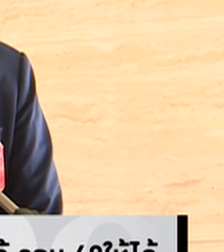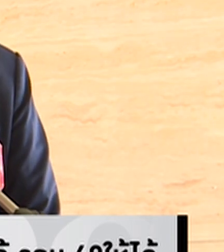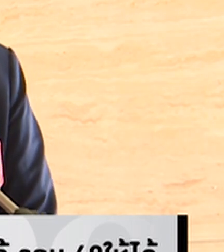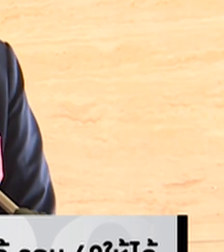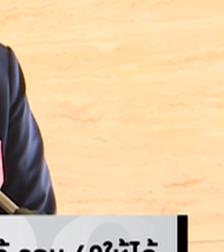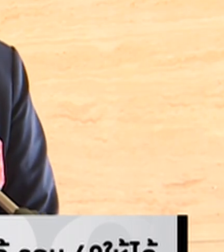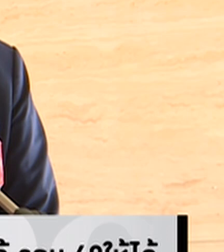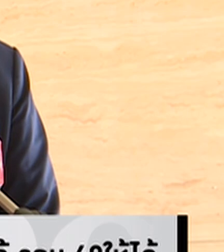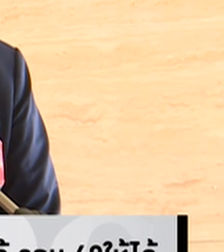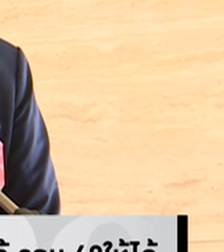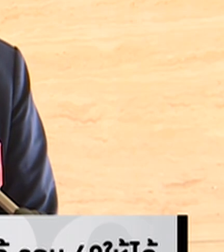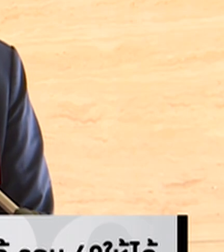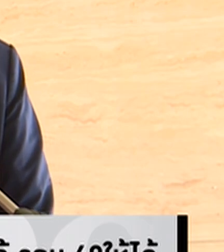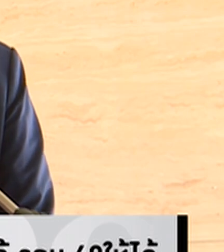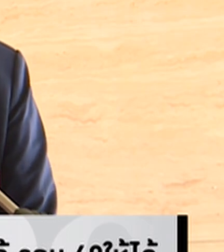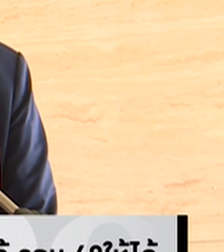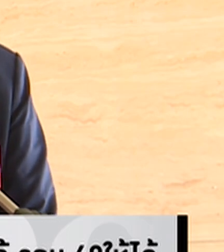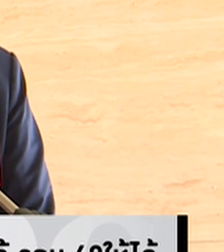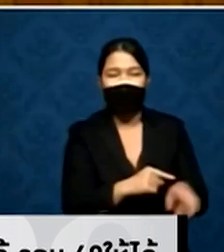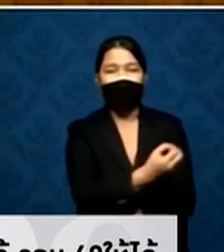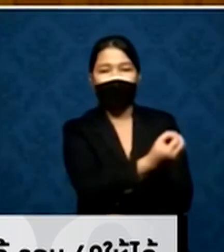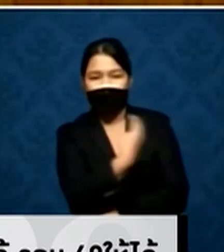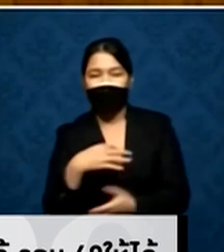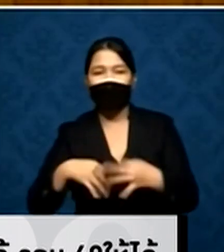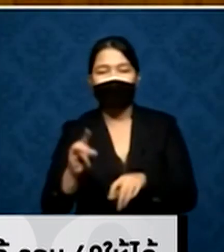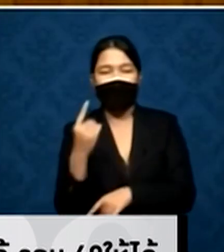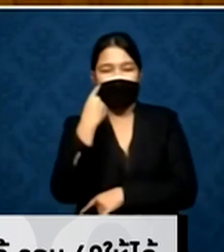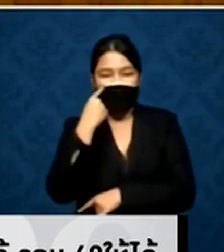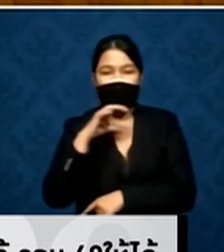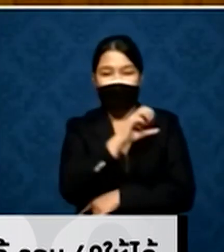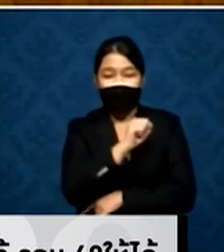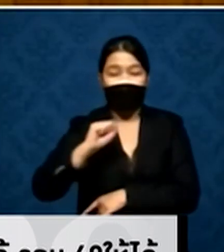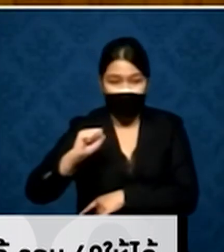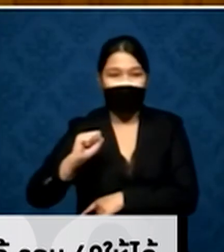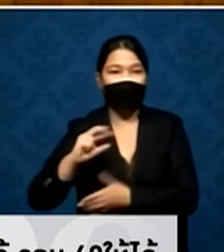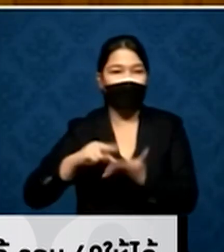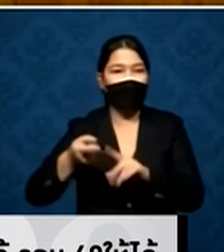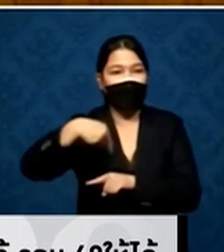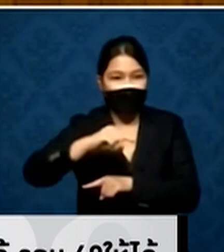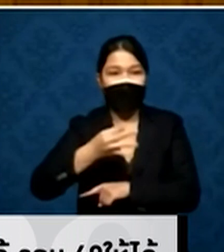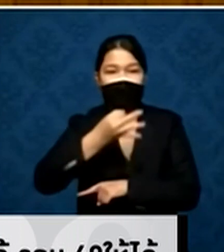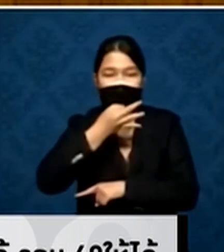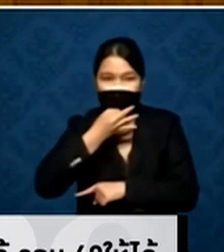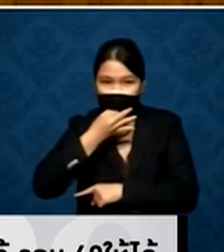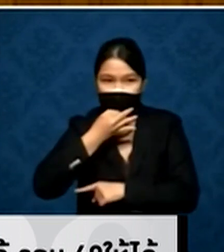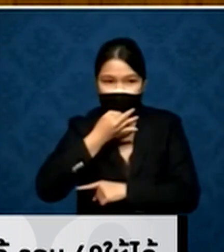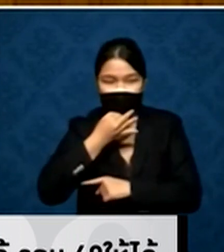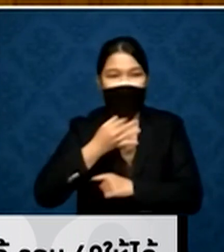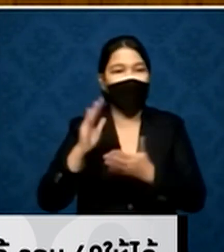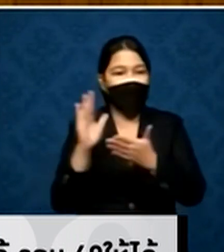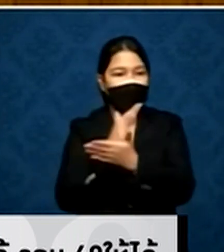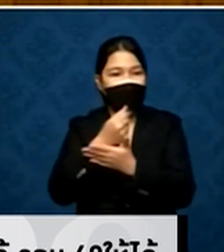สามารถนำไปสู่การแก้วิกฤตการณ์ทางการเมืองได้ค่ะคือคุณผลิตเบาะเดิมนะครับว่า